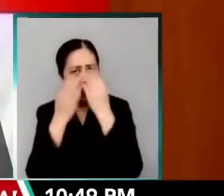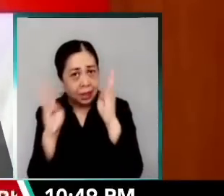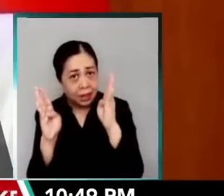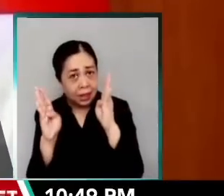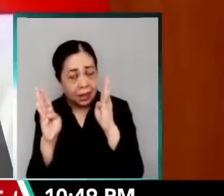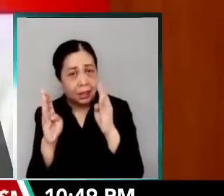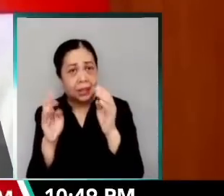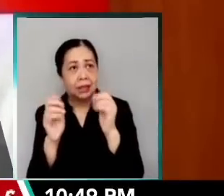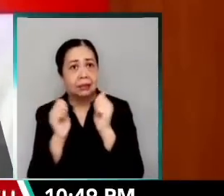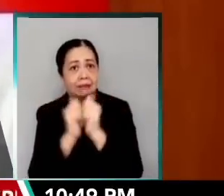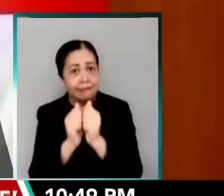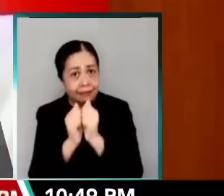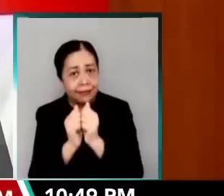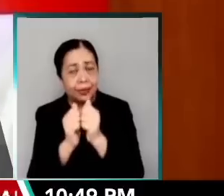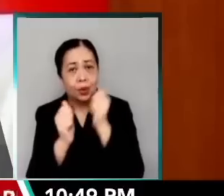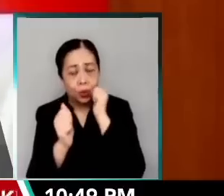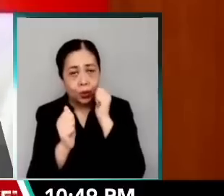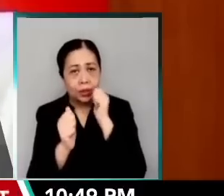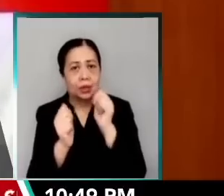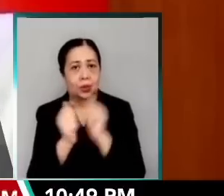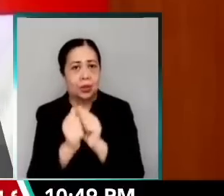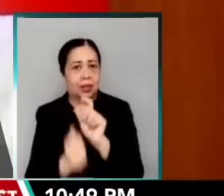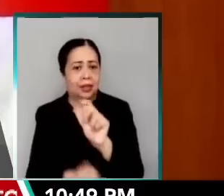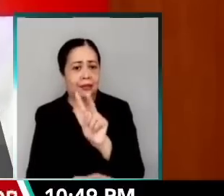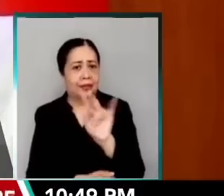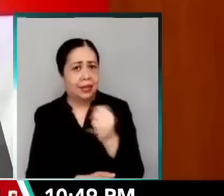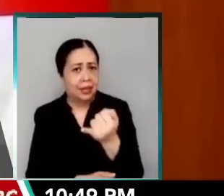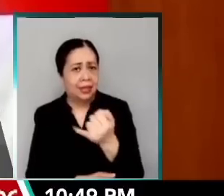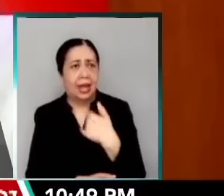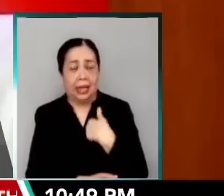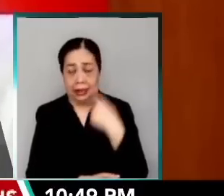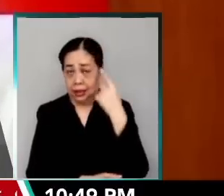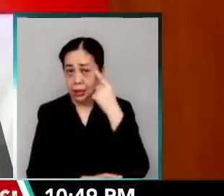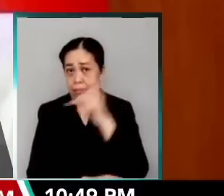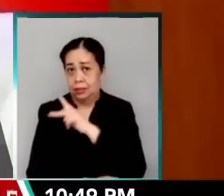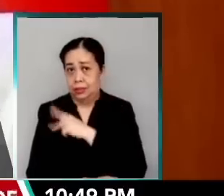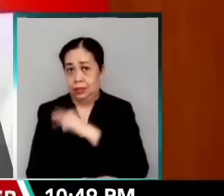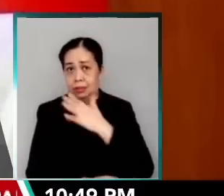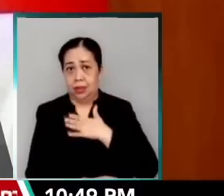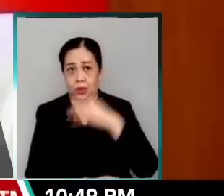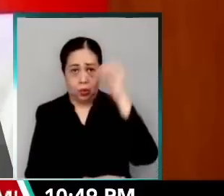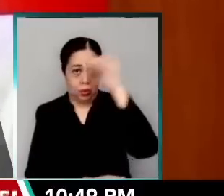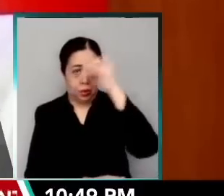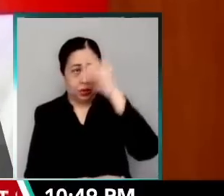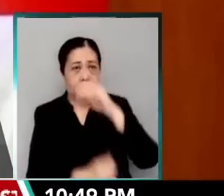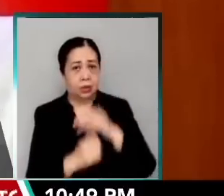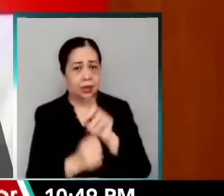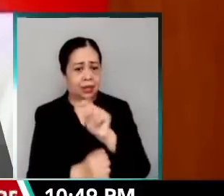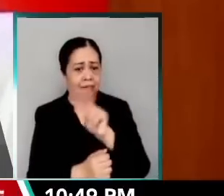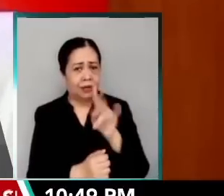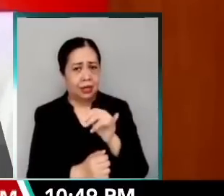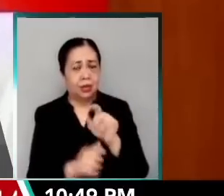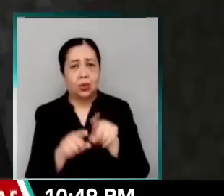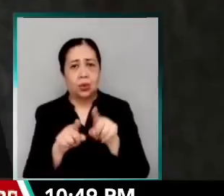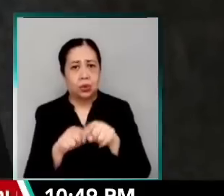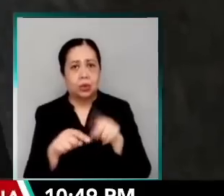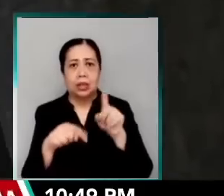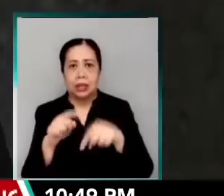cannot live without TVJ. And I think personally, my opinion also, that TVJ also cannot live without Eat